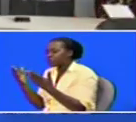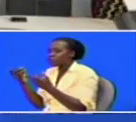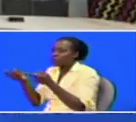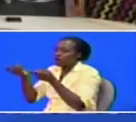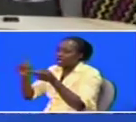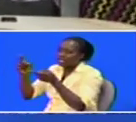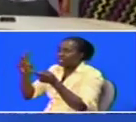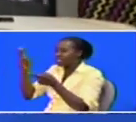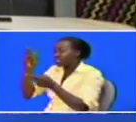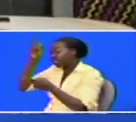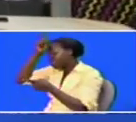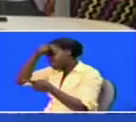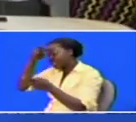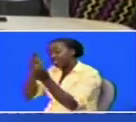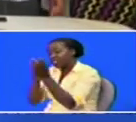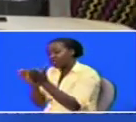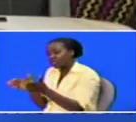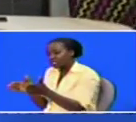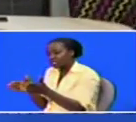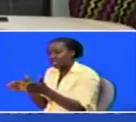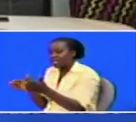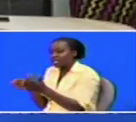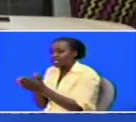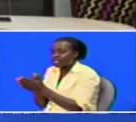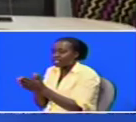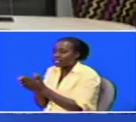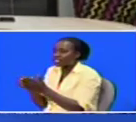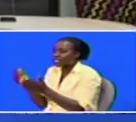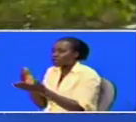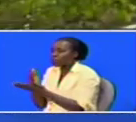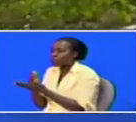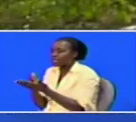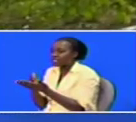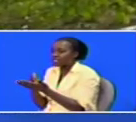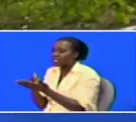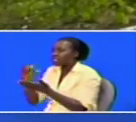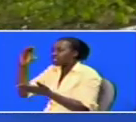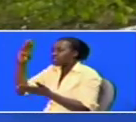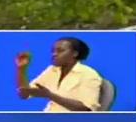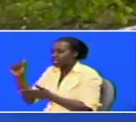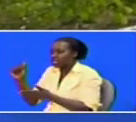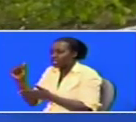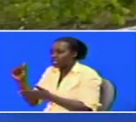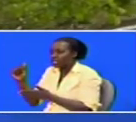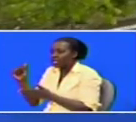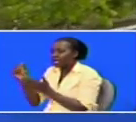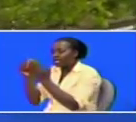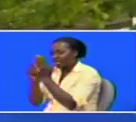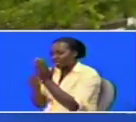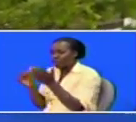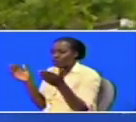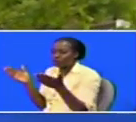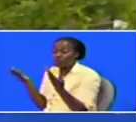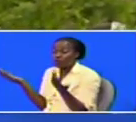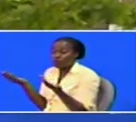yako ya pili kama daktari. Na katika CBA kama upande wetu kwenye ile CBA ukiangalia kipengee chetu kama ni kuwe